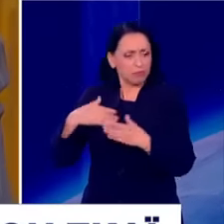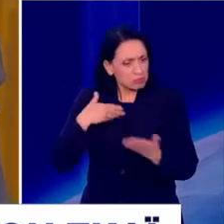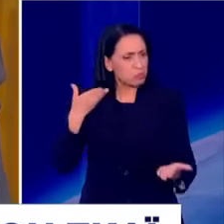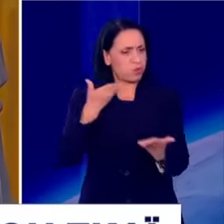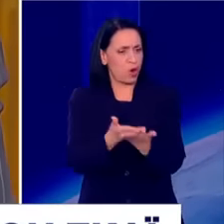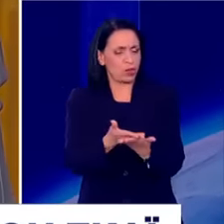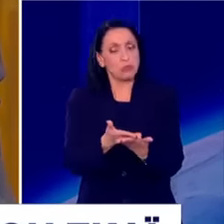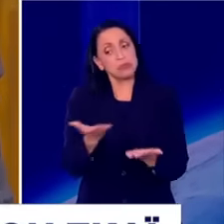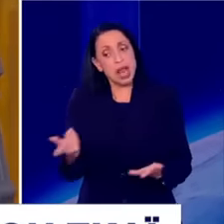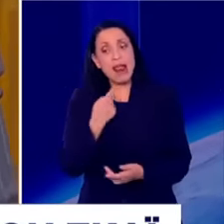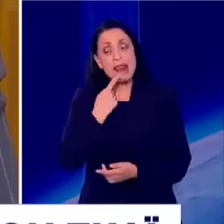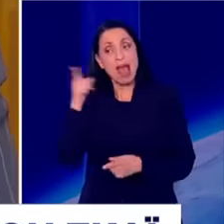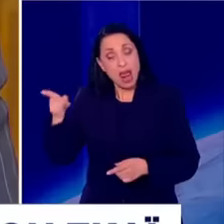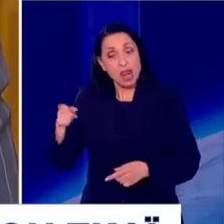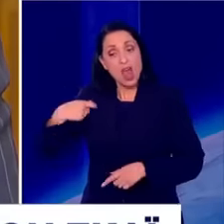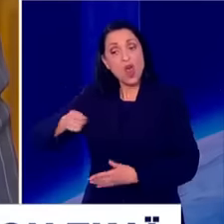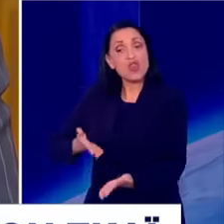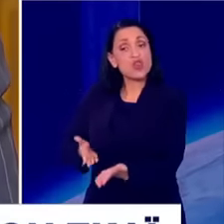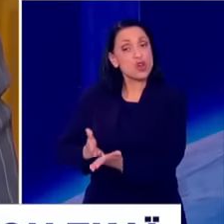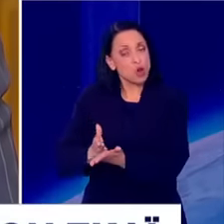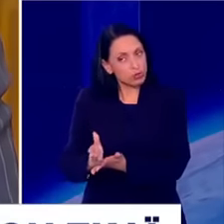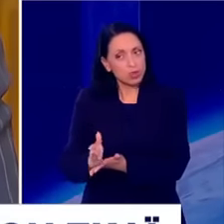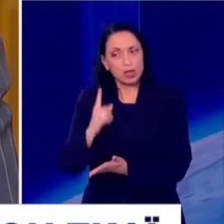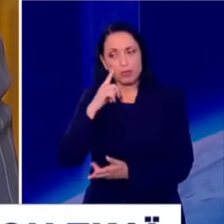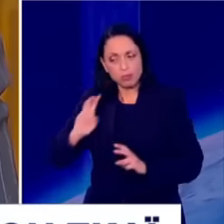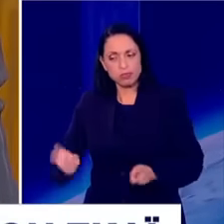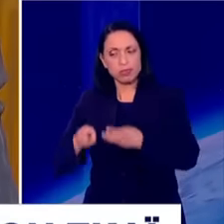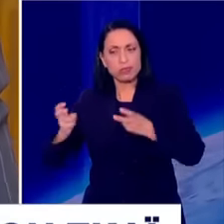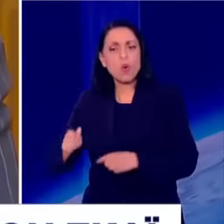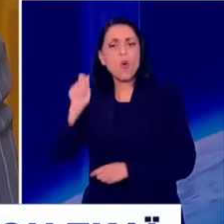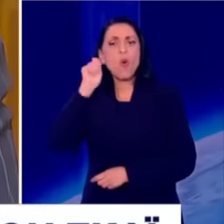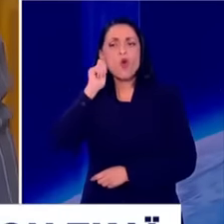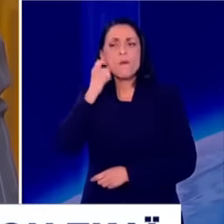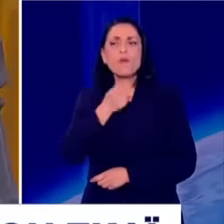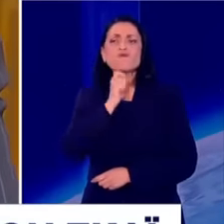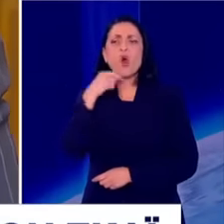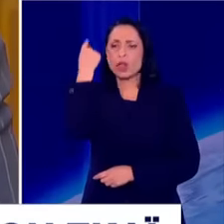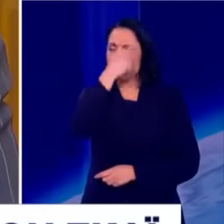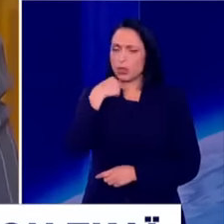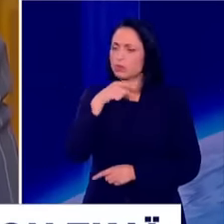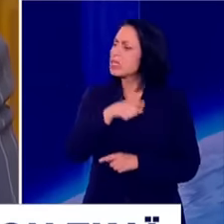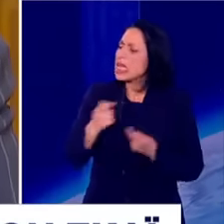αργά ή γρήγορα η δικαιοσύνη θα πέσει πάνω σε ονόματα πολιτικών προσώπων και αυτό θα συμβεί.